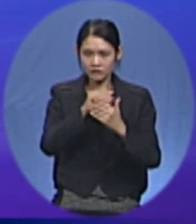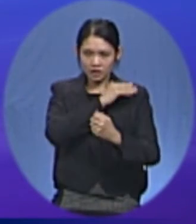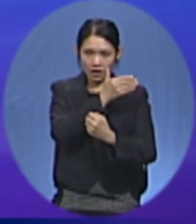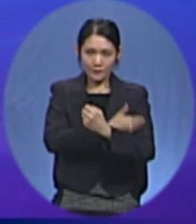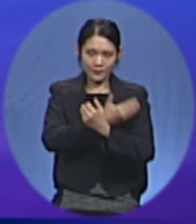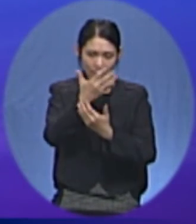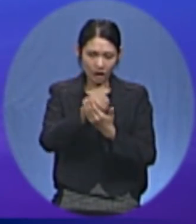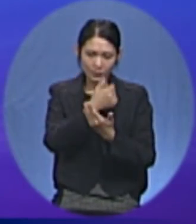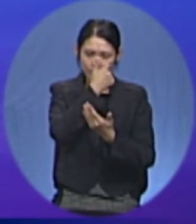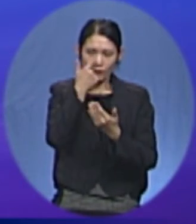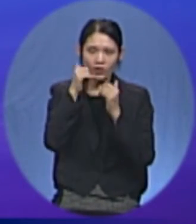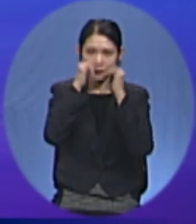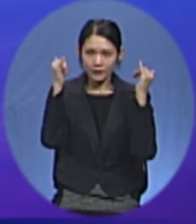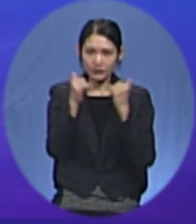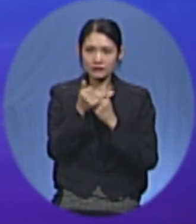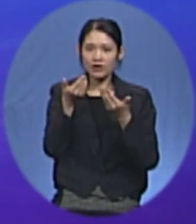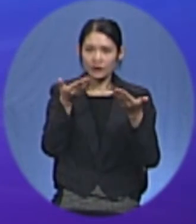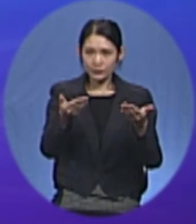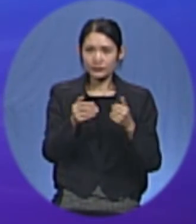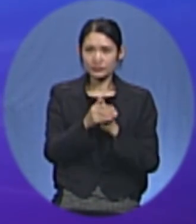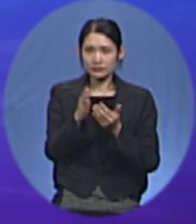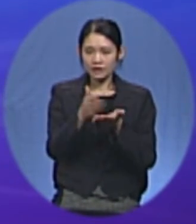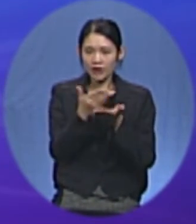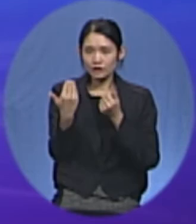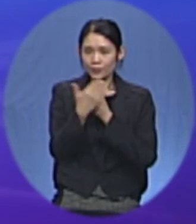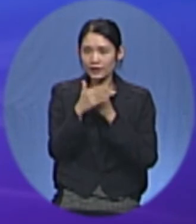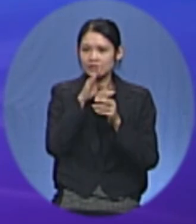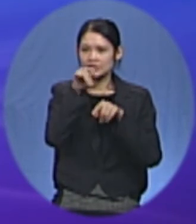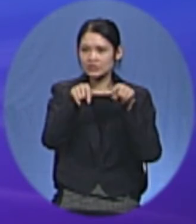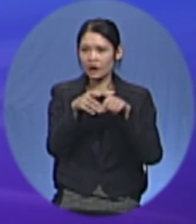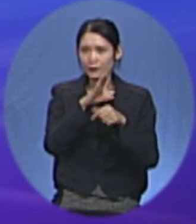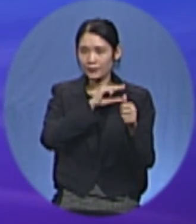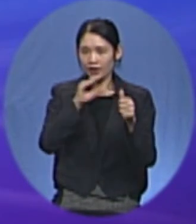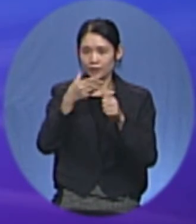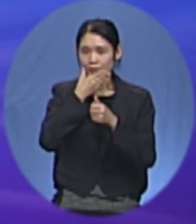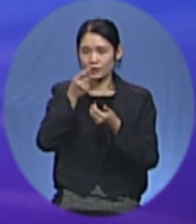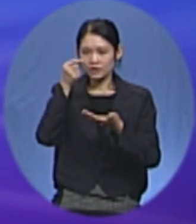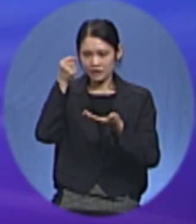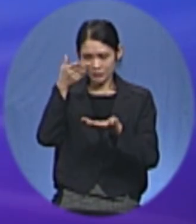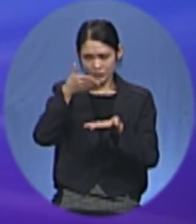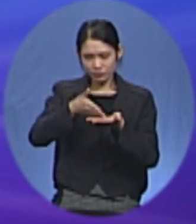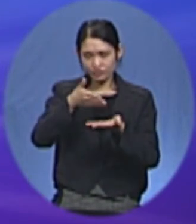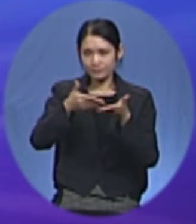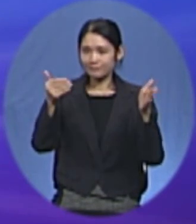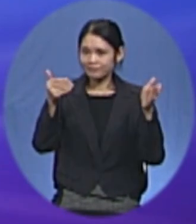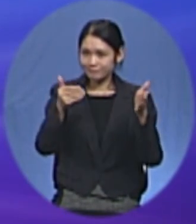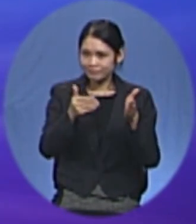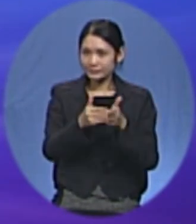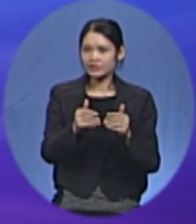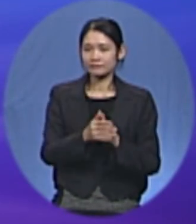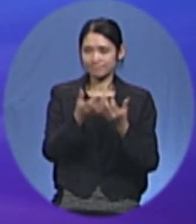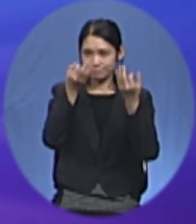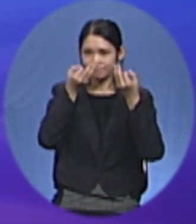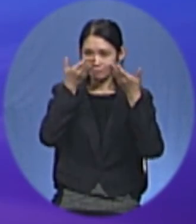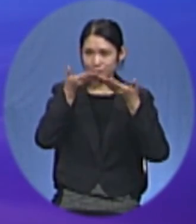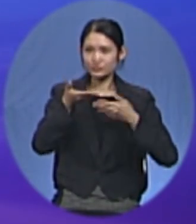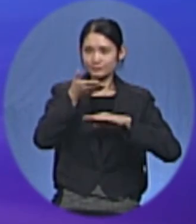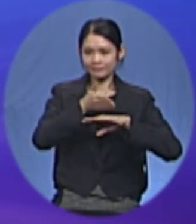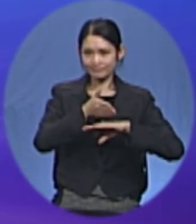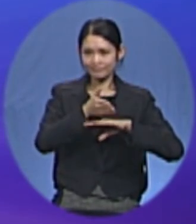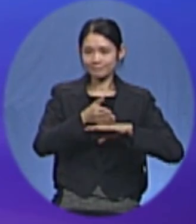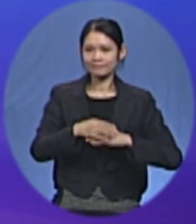참정권을 보장받는 사회입니다. 나눔과 배려를 실천하는 방송 복지TV 뉴스를 마칩니다. 시청해주신 여러분 고맙습니다.